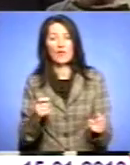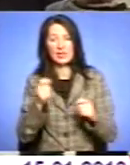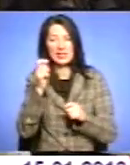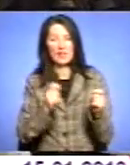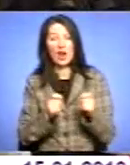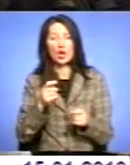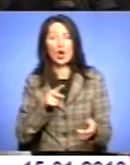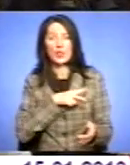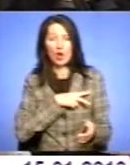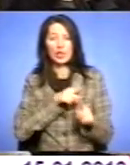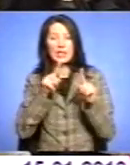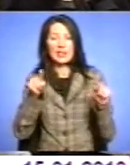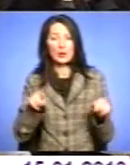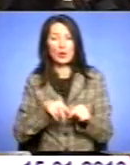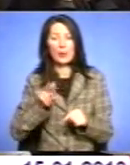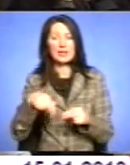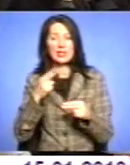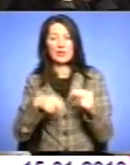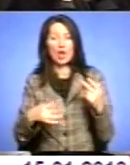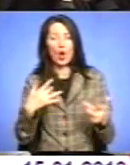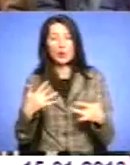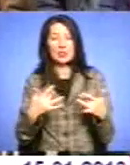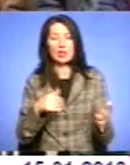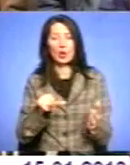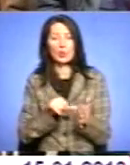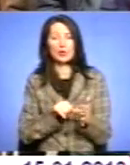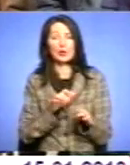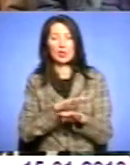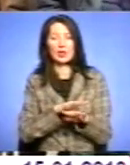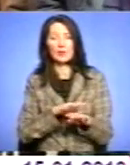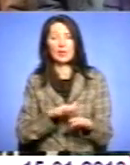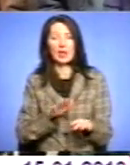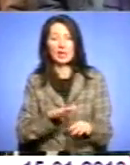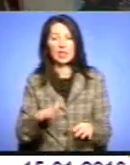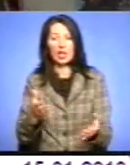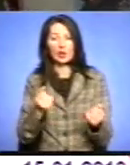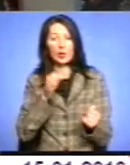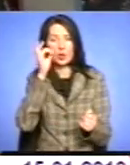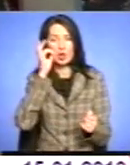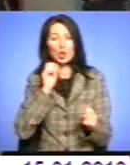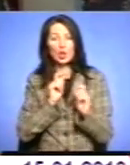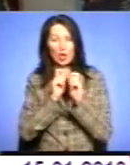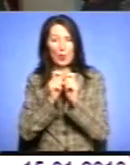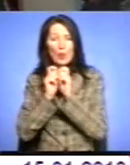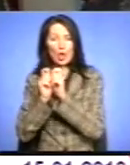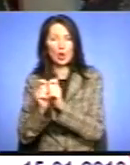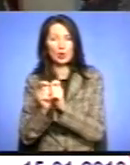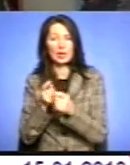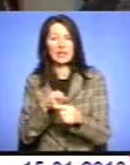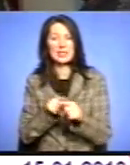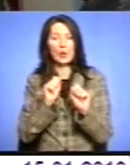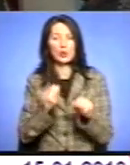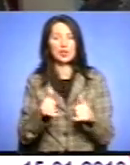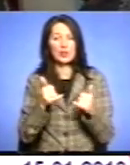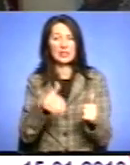дипломами, а після завершення концерту присутні на заході діти отримали солодкі подарунки. Це якраз можливість для всіх наших